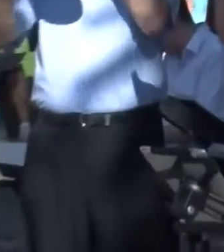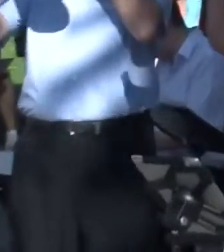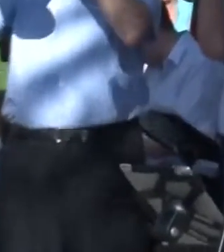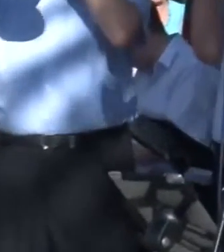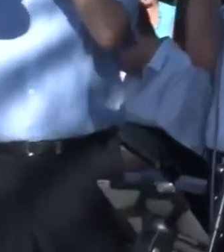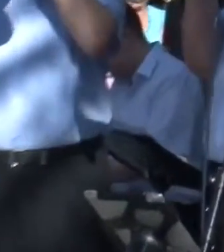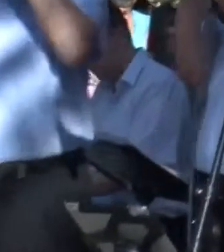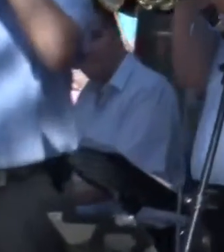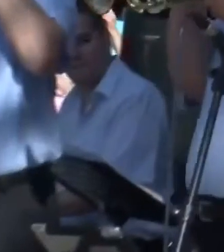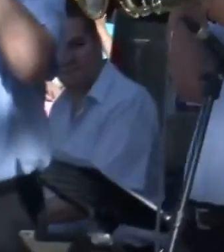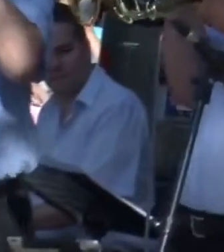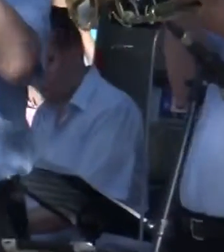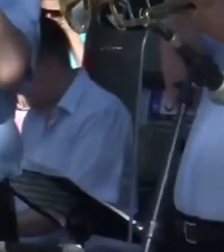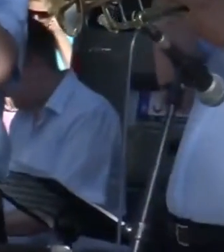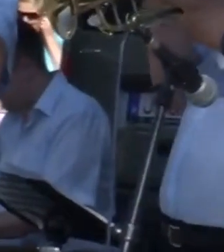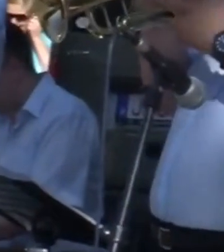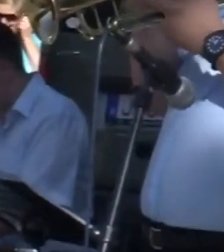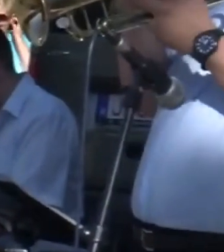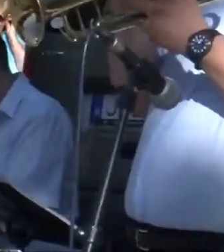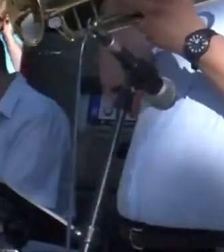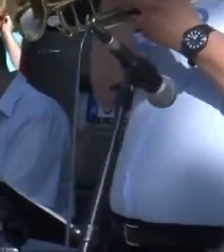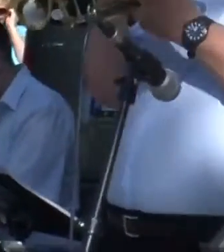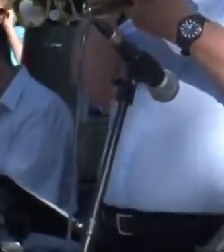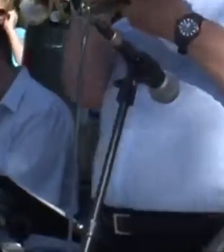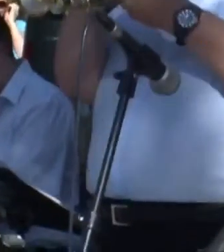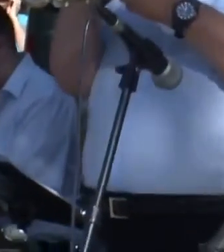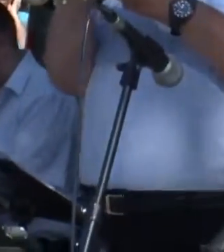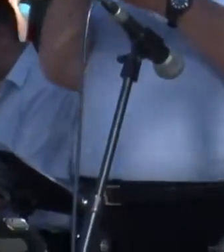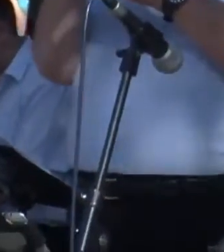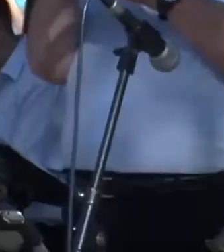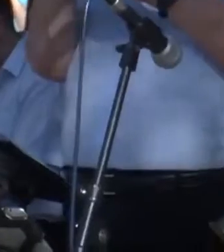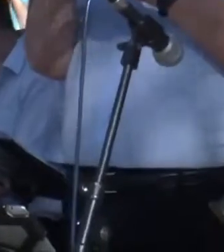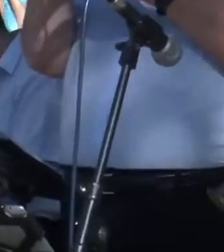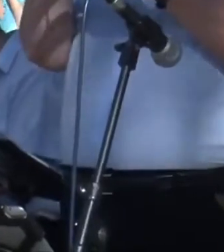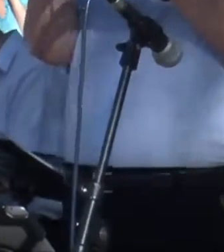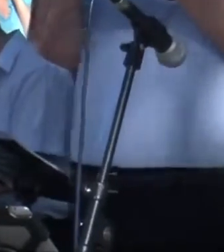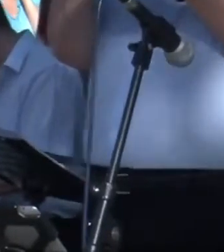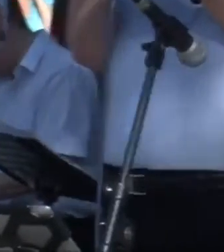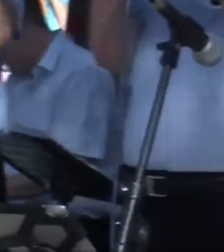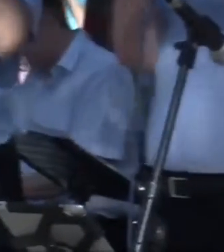We'll be right back.